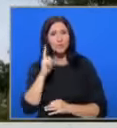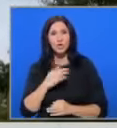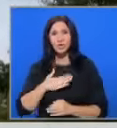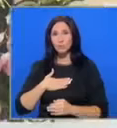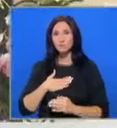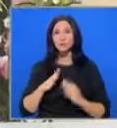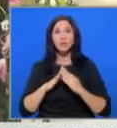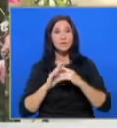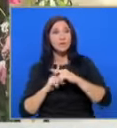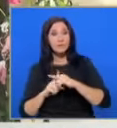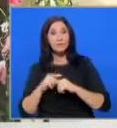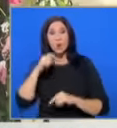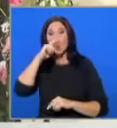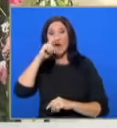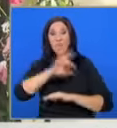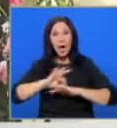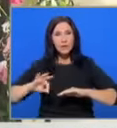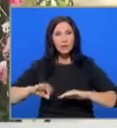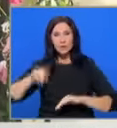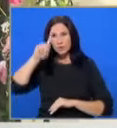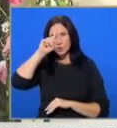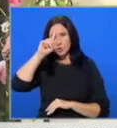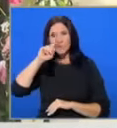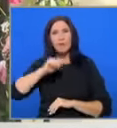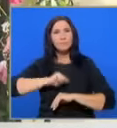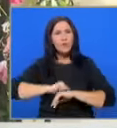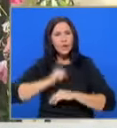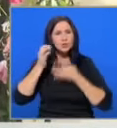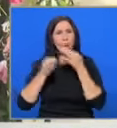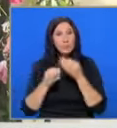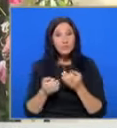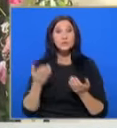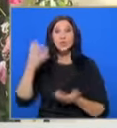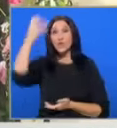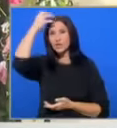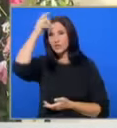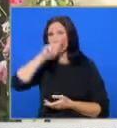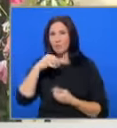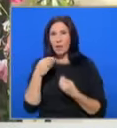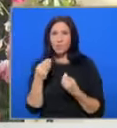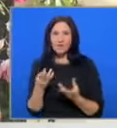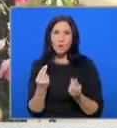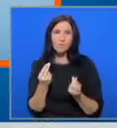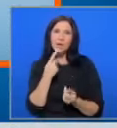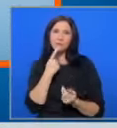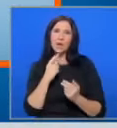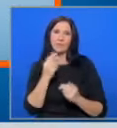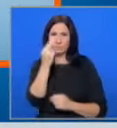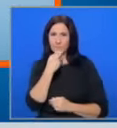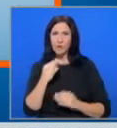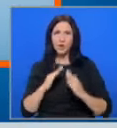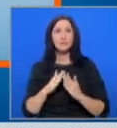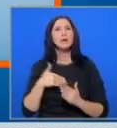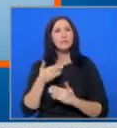собственост е църквата. От главния архитект на София. От дирекцията обясниха още, че държавата не е давала пари за храма.